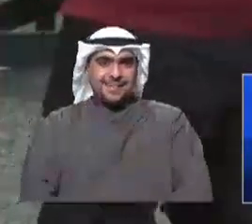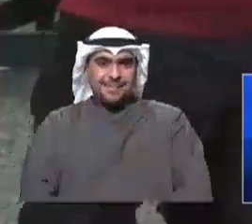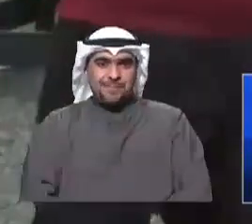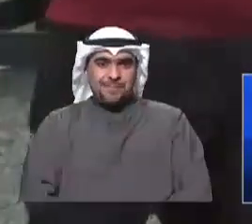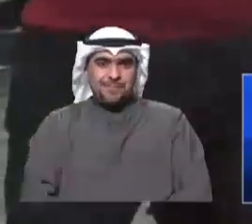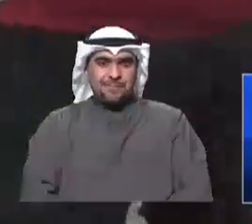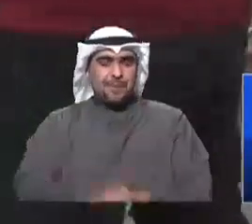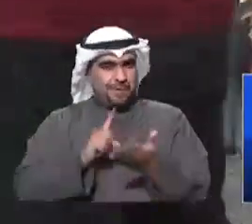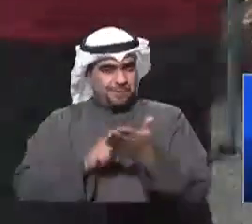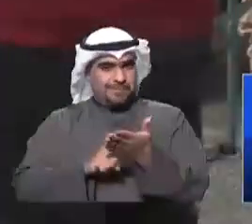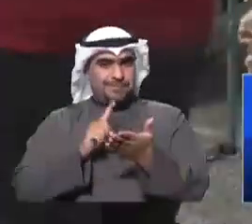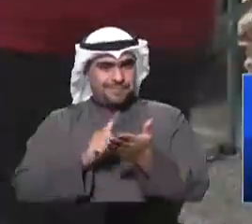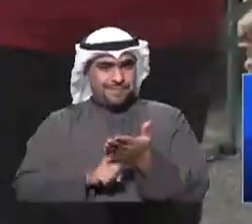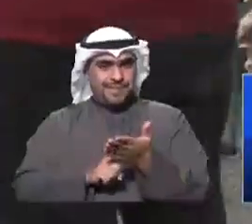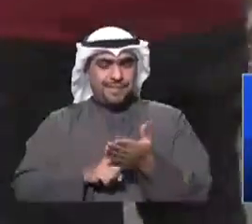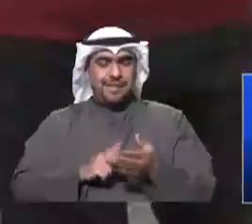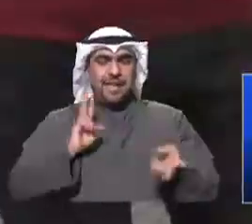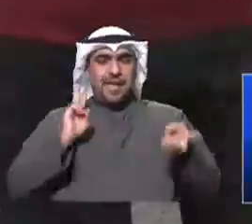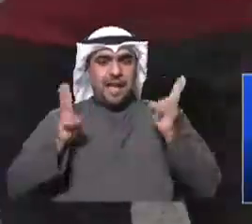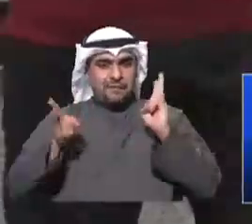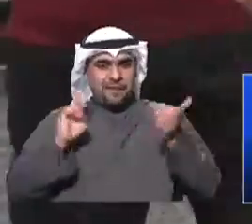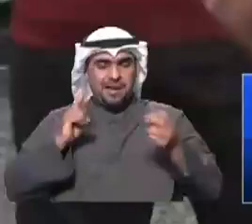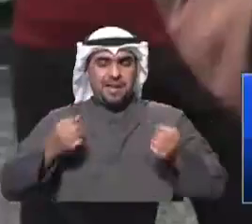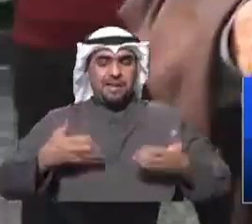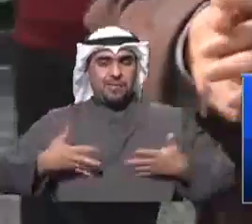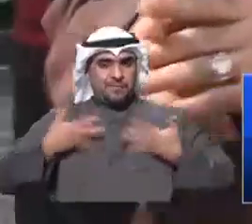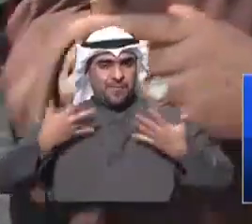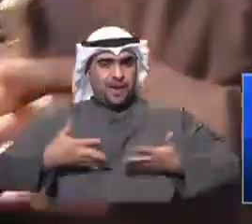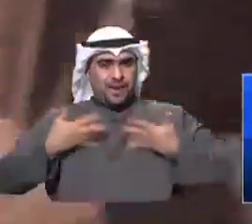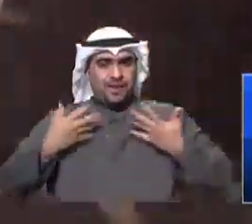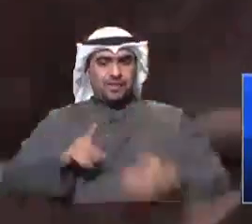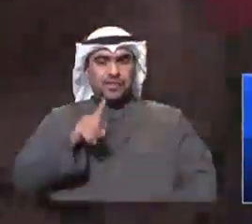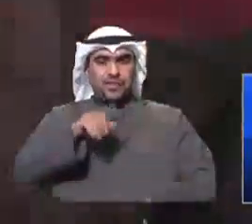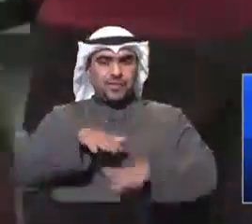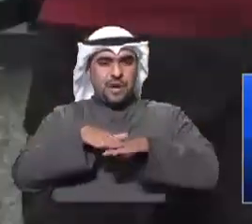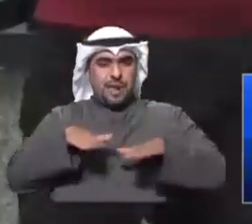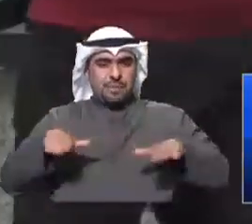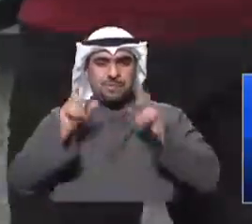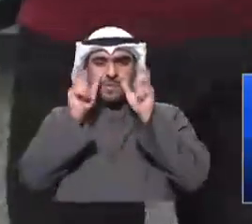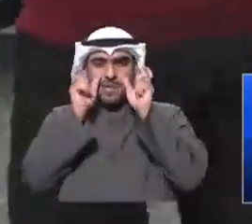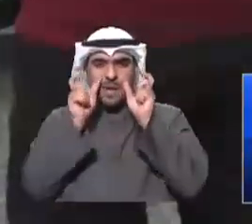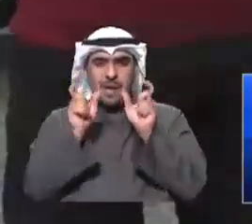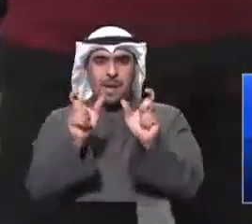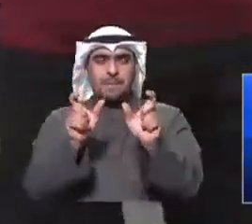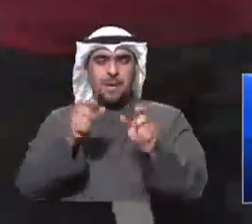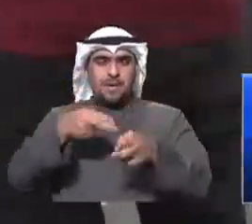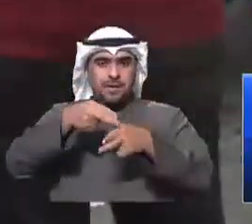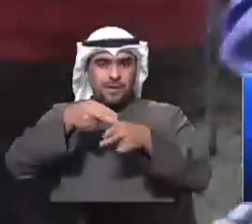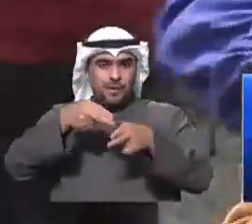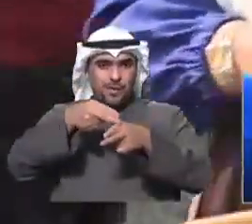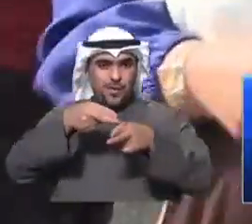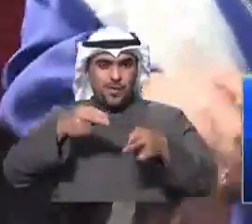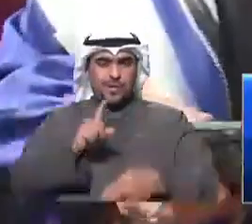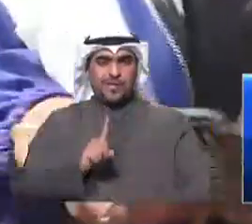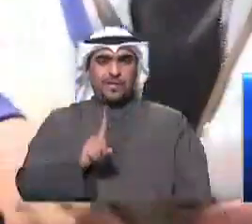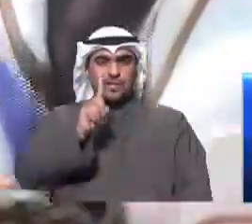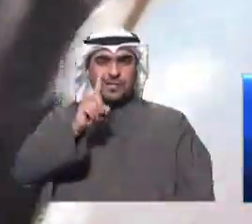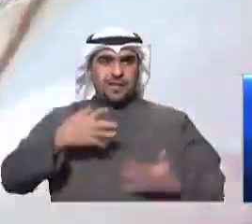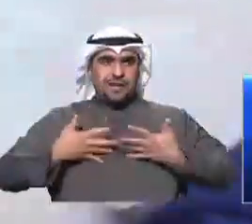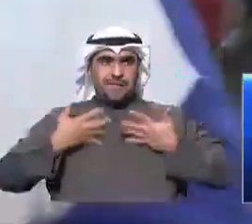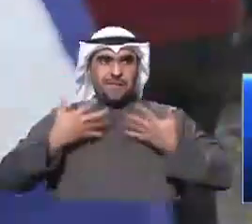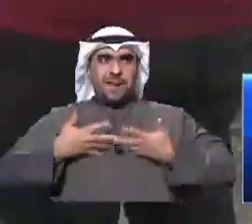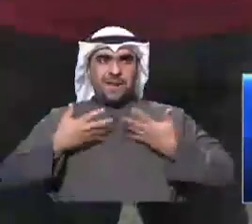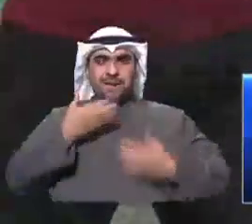وصراحة يعني الحمد لله دامت أعيادنا يا رب بأمن وأمان، وإن شاء الله دائما أمن وأمان ومستأنسين الحمد